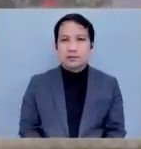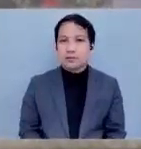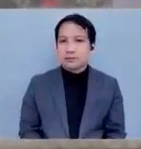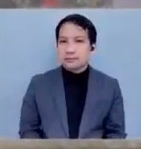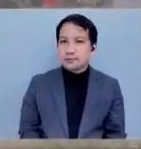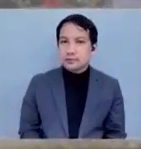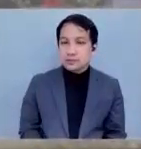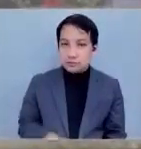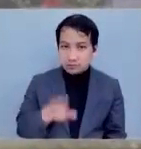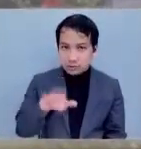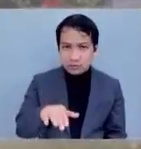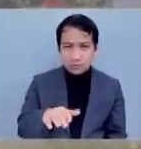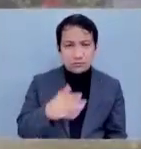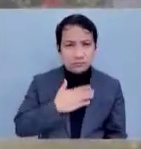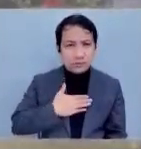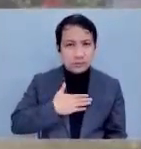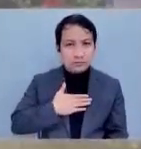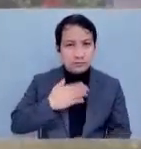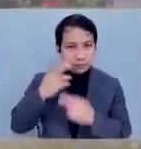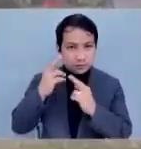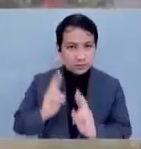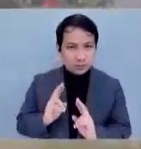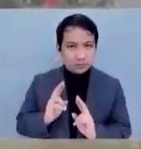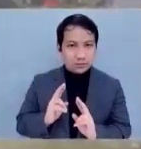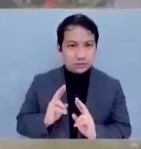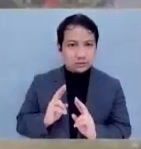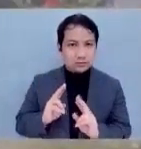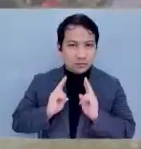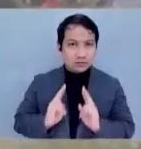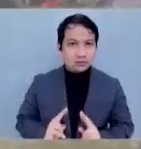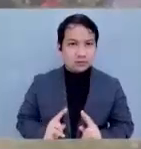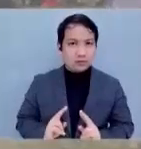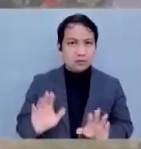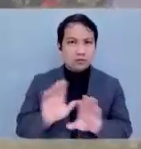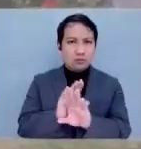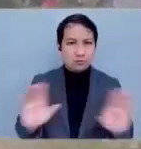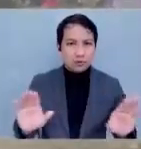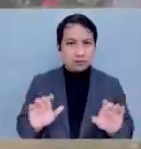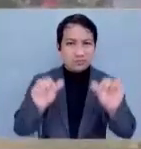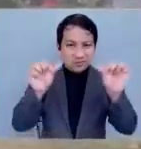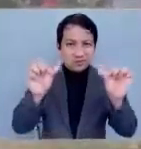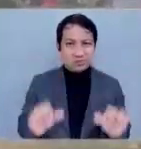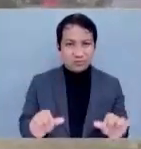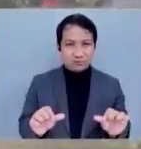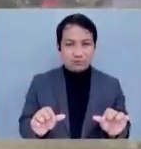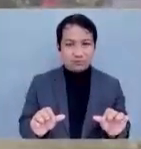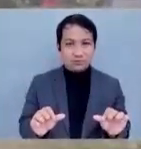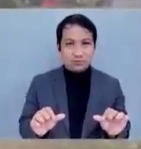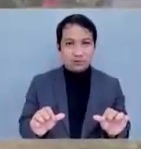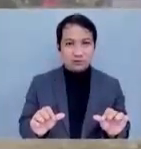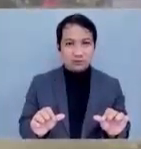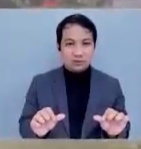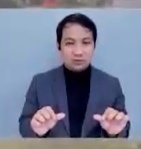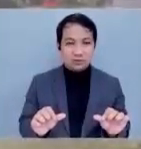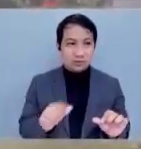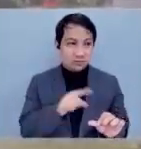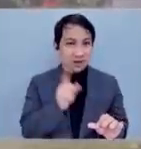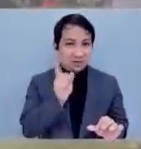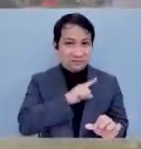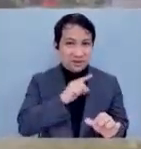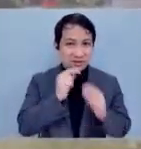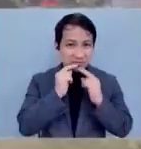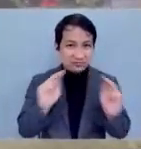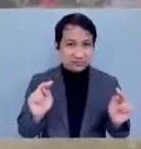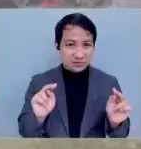konting respeto, kahit sa uniforme lang, huwag namang i-post using this information just